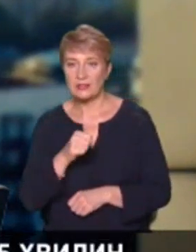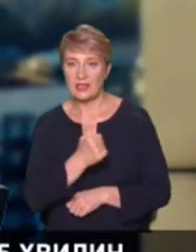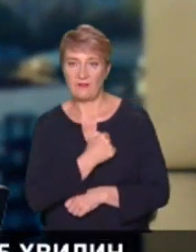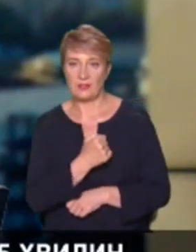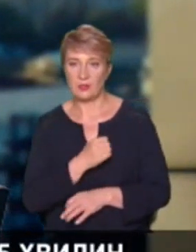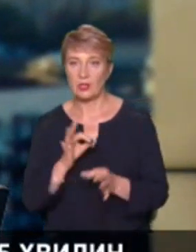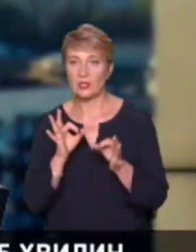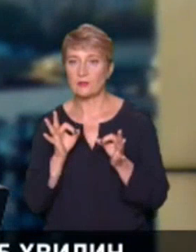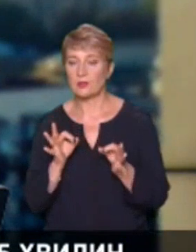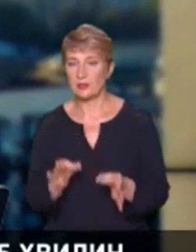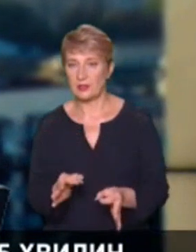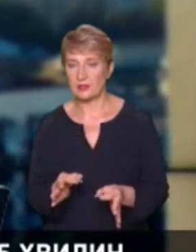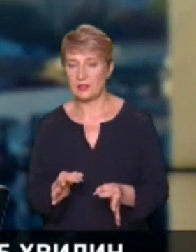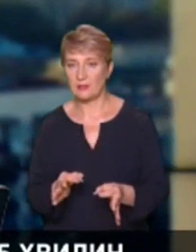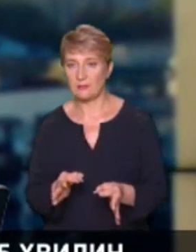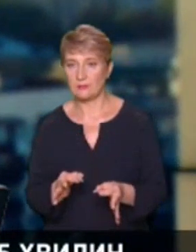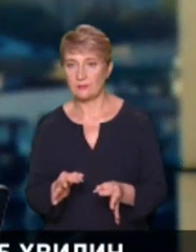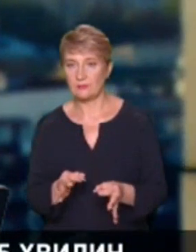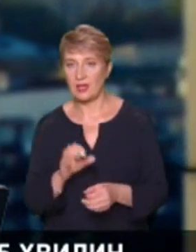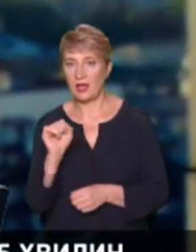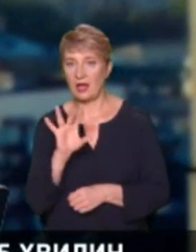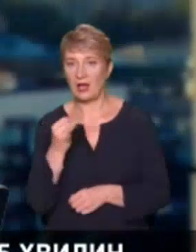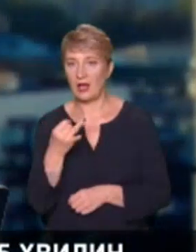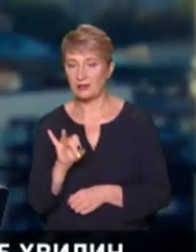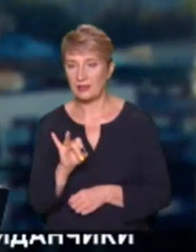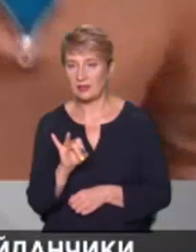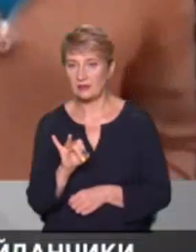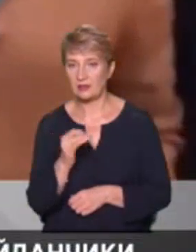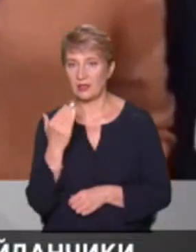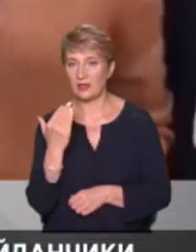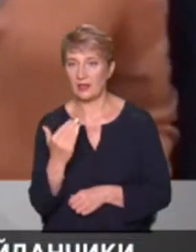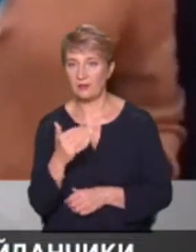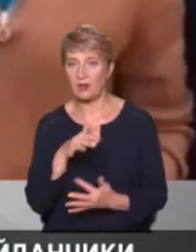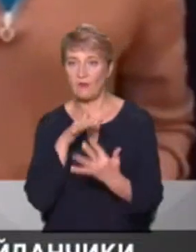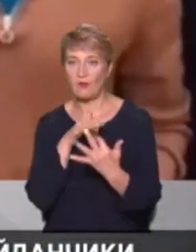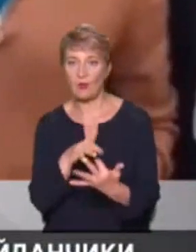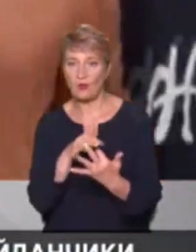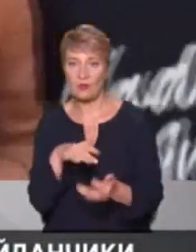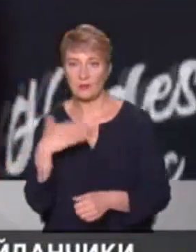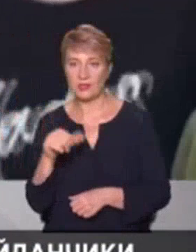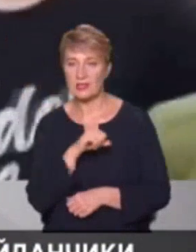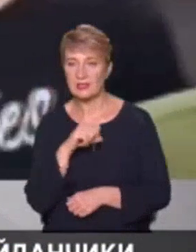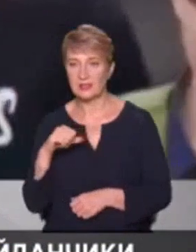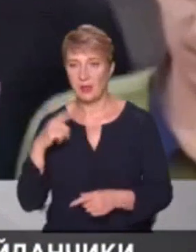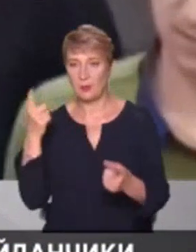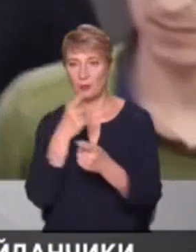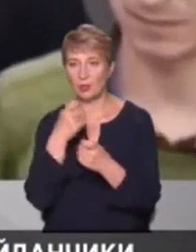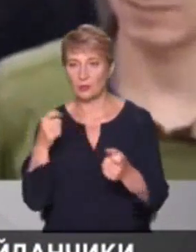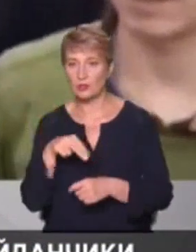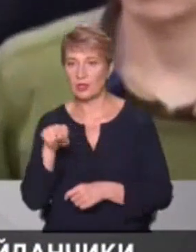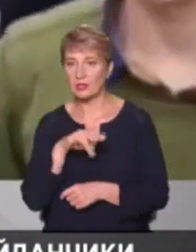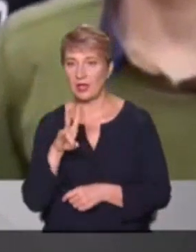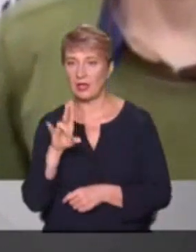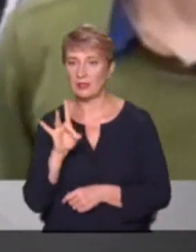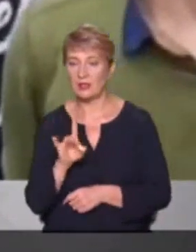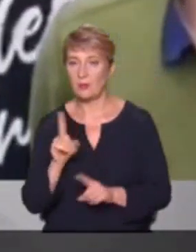ім'я – горе-освободителя Андрій Рязанцев, і воював він на боці самопроголошеної ДНР. Чмоню пощастило,